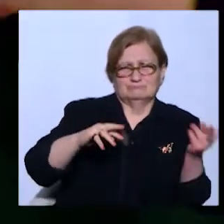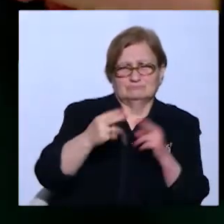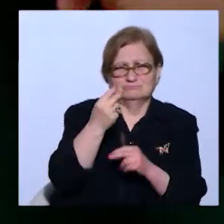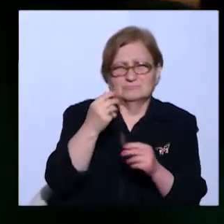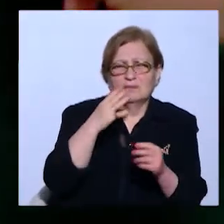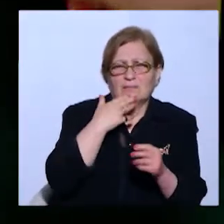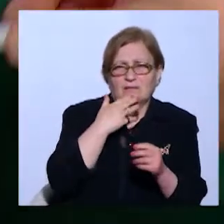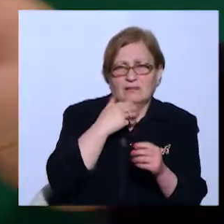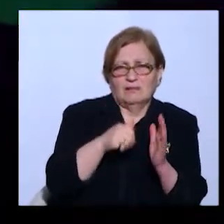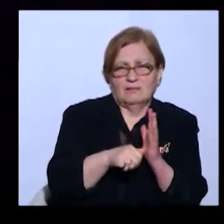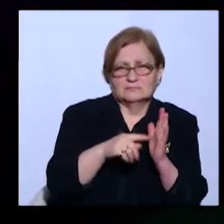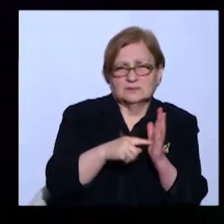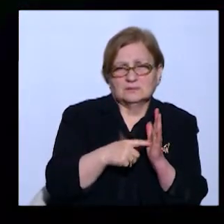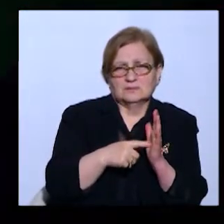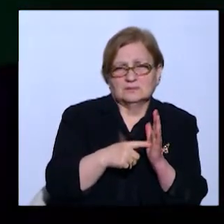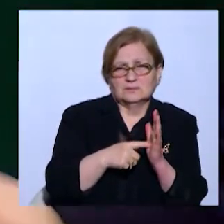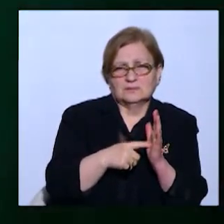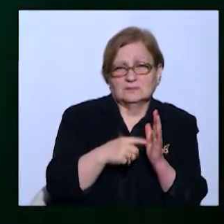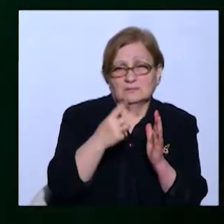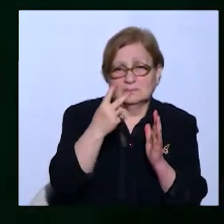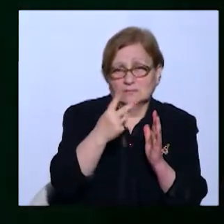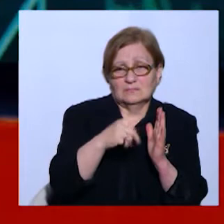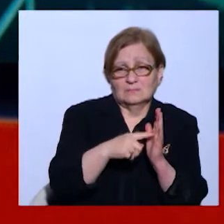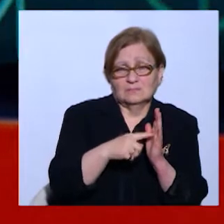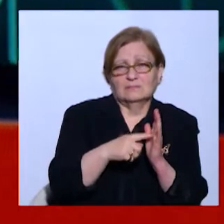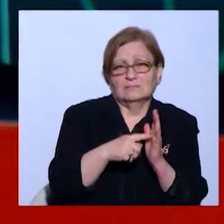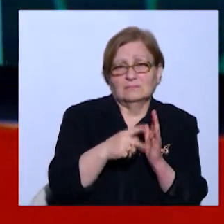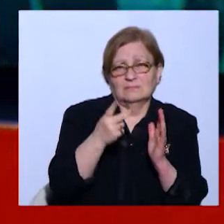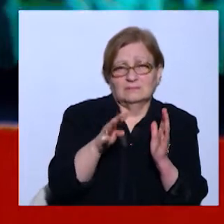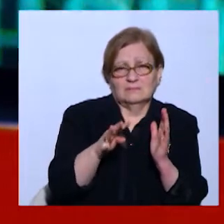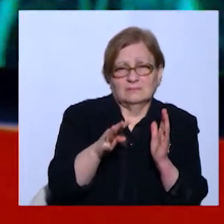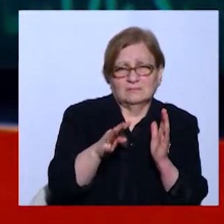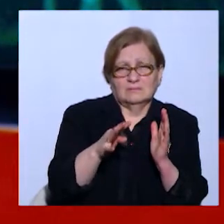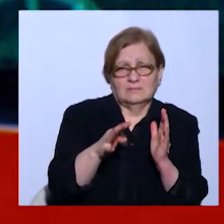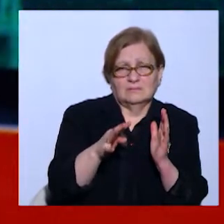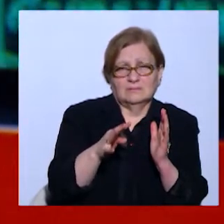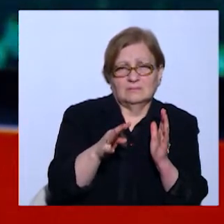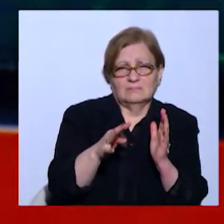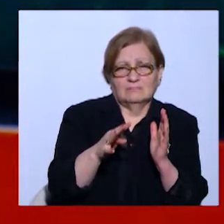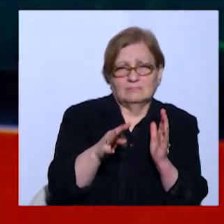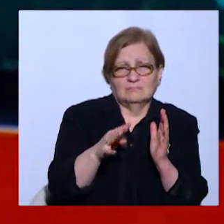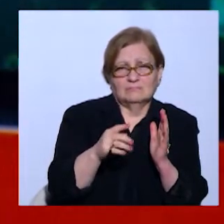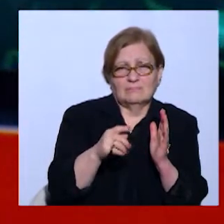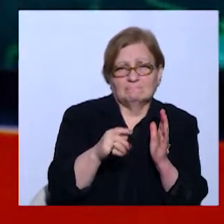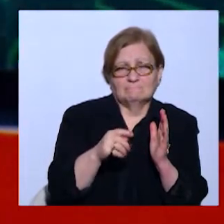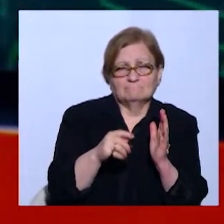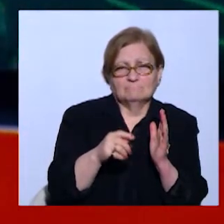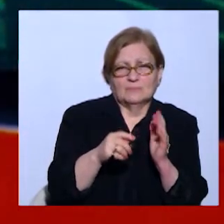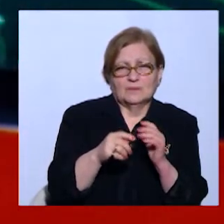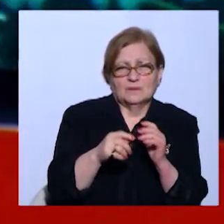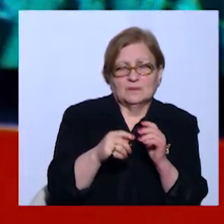6-ი გავამრავლო 4-ზე. ა 4-ისა და 6-ის გამრავლი დამიჯდა 24, დამიჯდა ცოტა სიტყვა, აბატიეთ, არა, შინაურულად